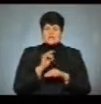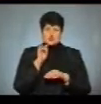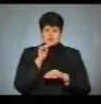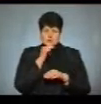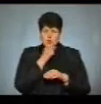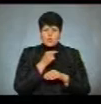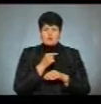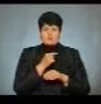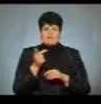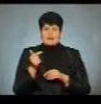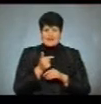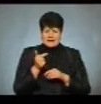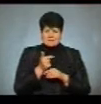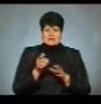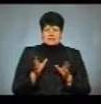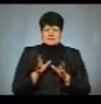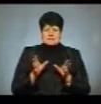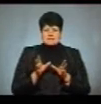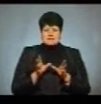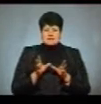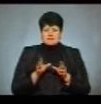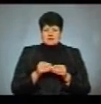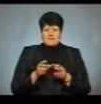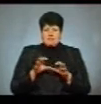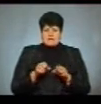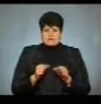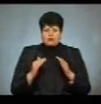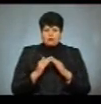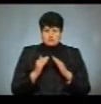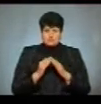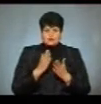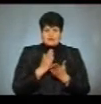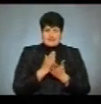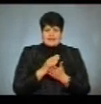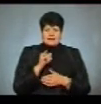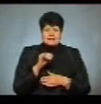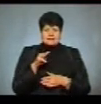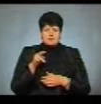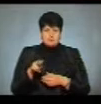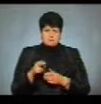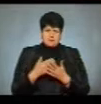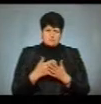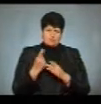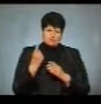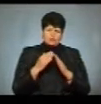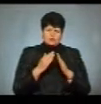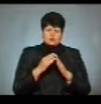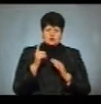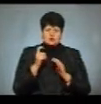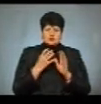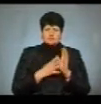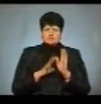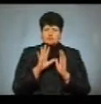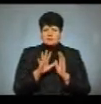зекономлено гривень співвласників будинку за рахунок того, що встановлено ІТП, це виходить по будинку, що зекономлено 195